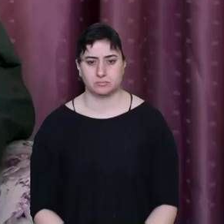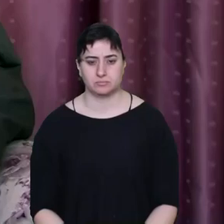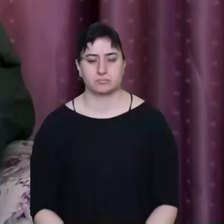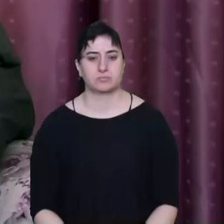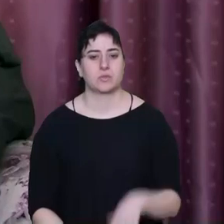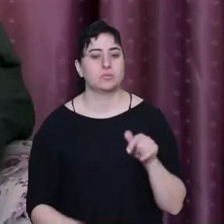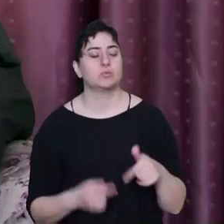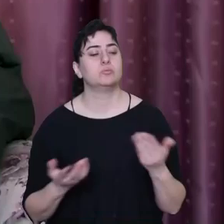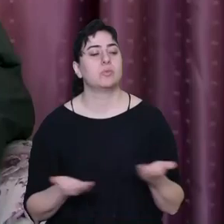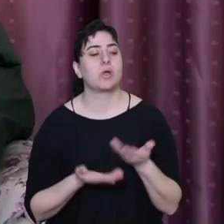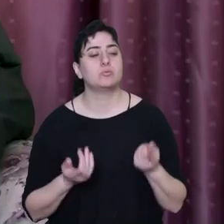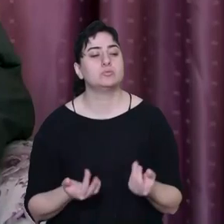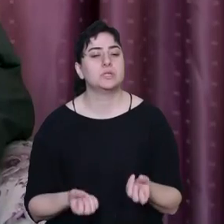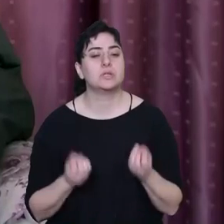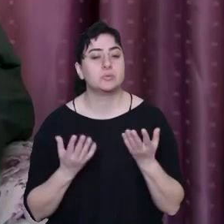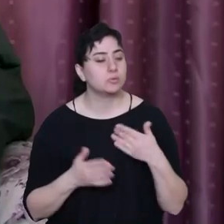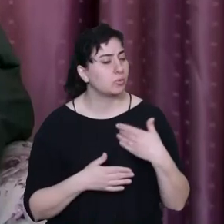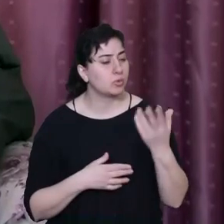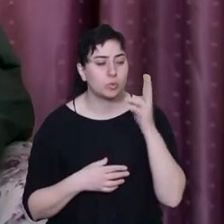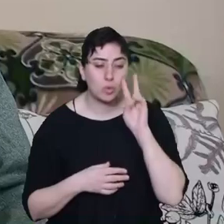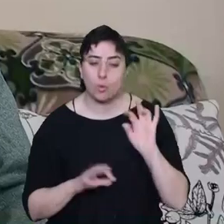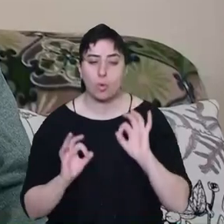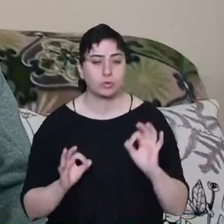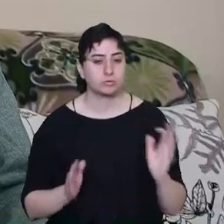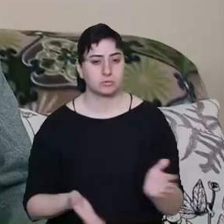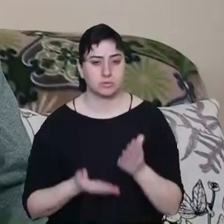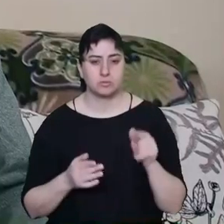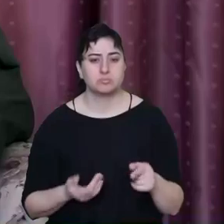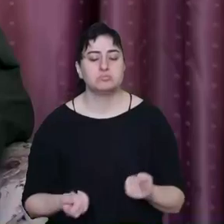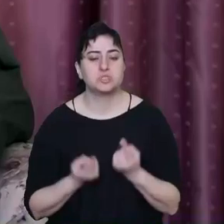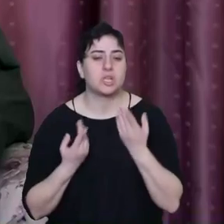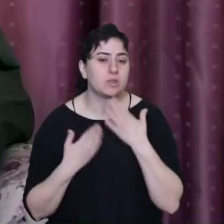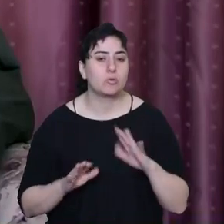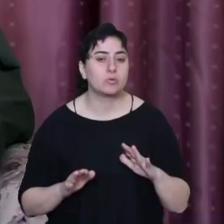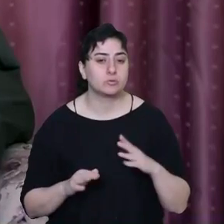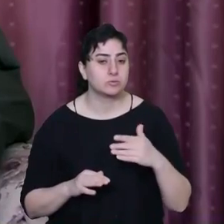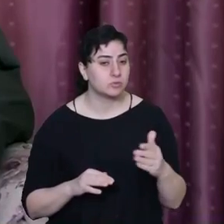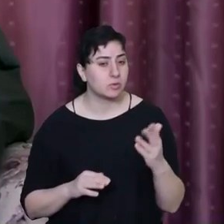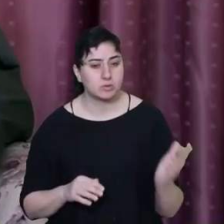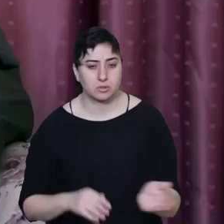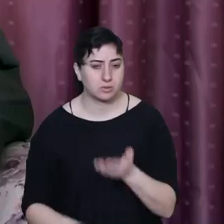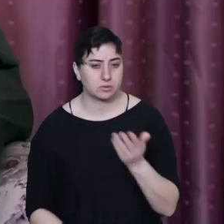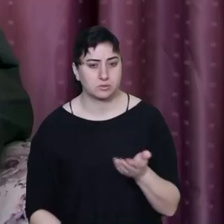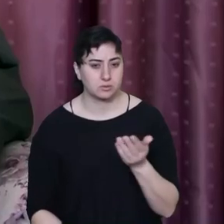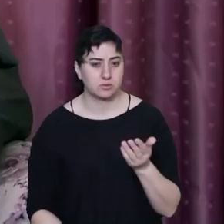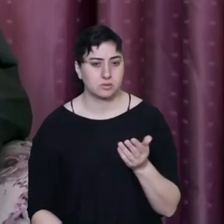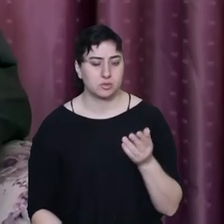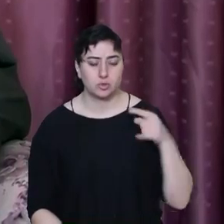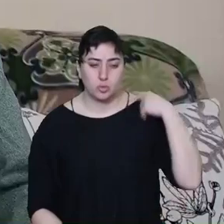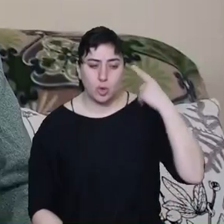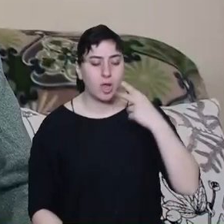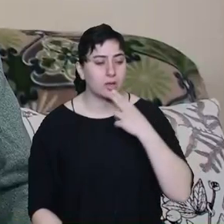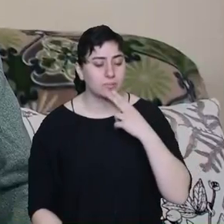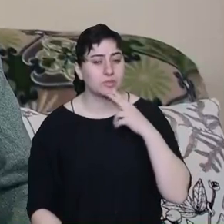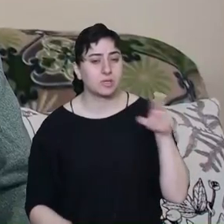Bu daha hiçbir şey değil. Daha neler göreceğim. Bu daha hiçbir şey değil. Hele hele Rüyam